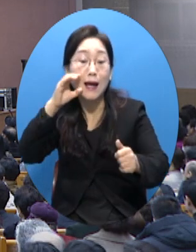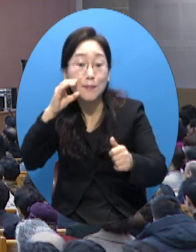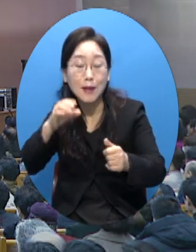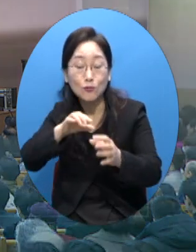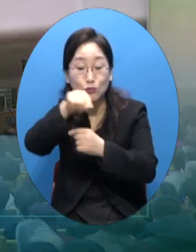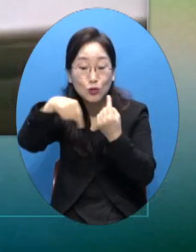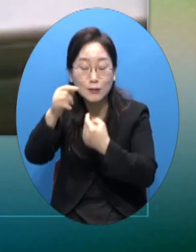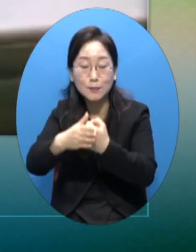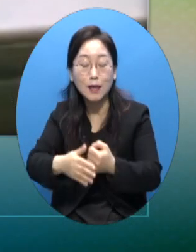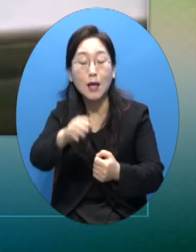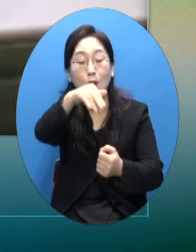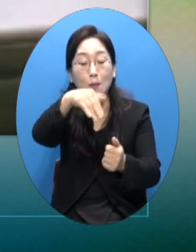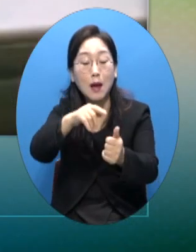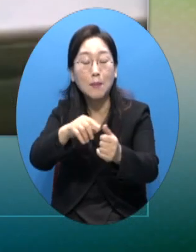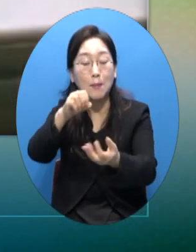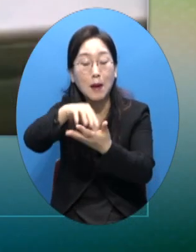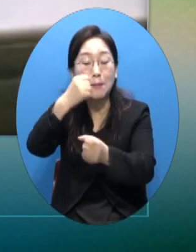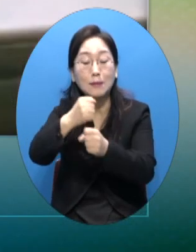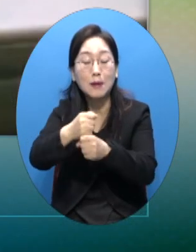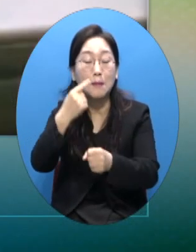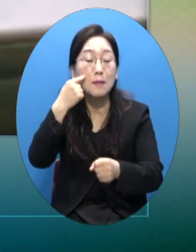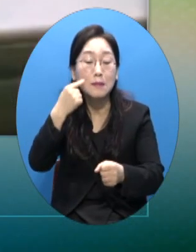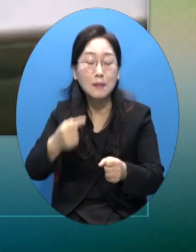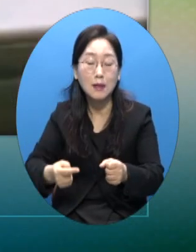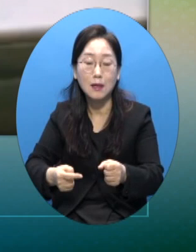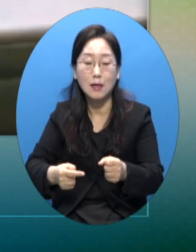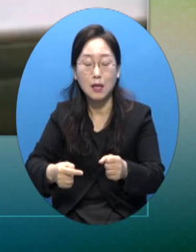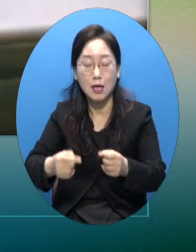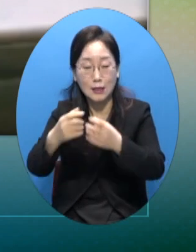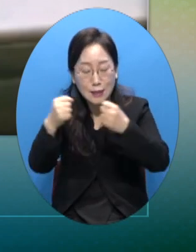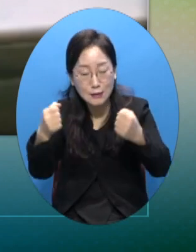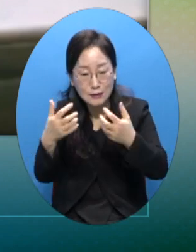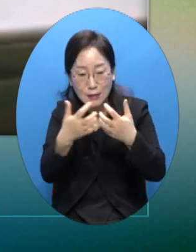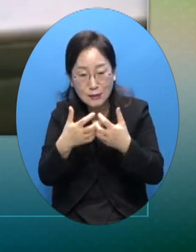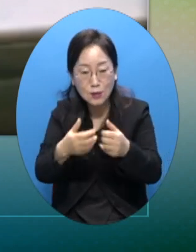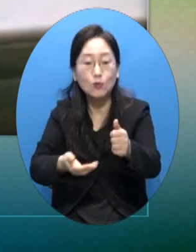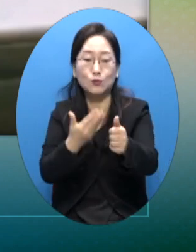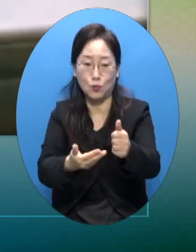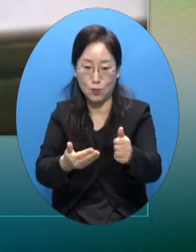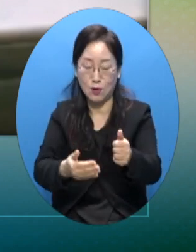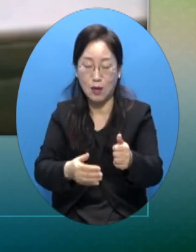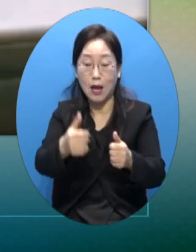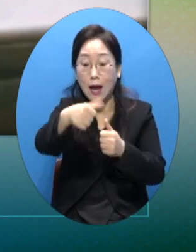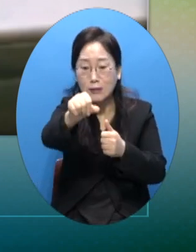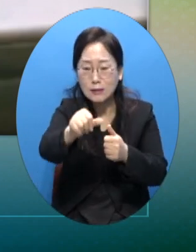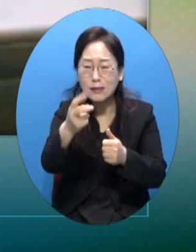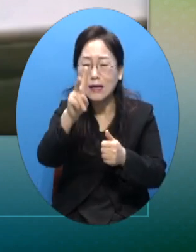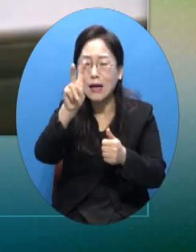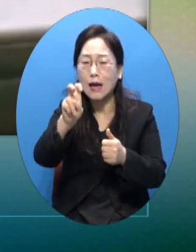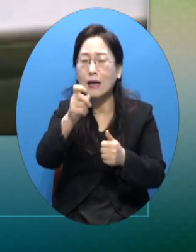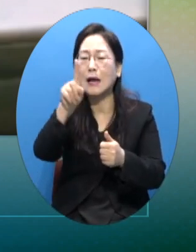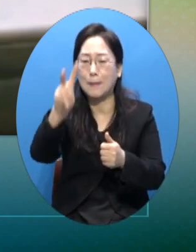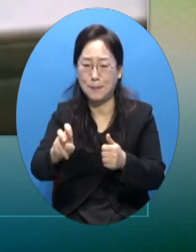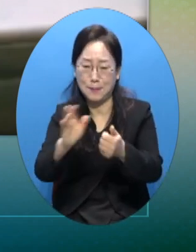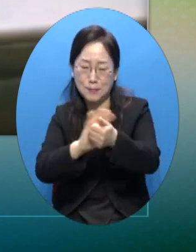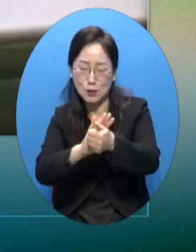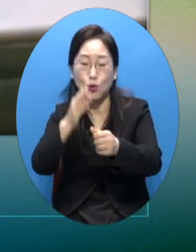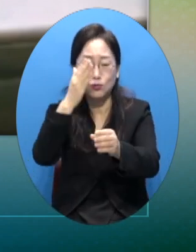냉을 빌려주면서 빵을 한번 만들어 보라 그랬습니다 당시 아들은 항암 치를 하고 있었기 때문에 뭘 먹어도 온몸이